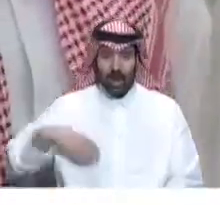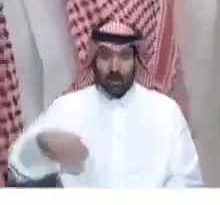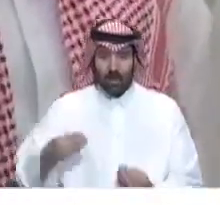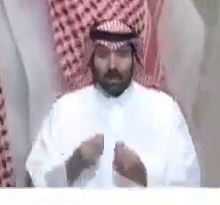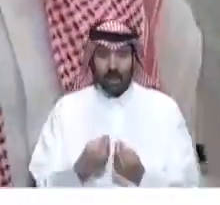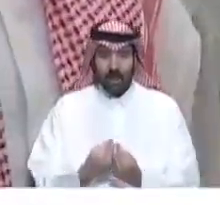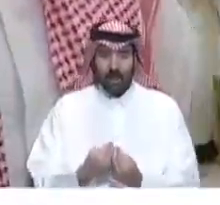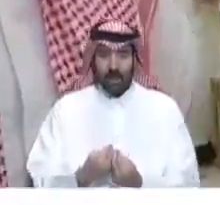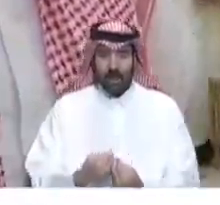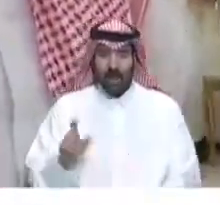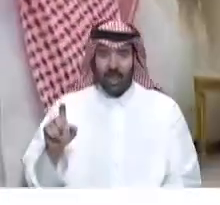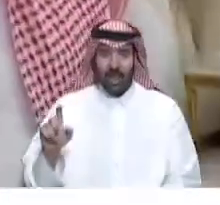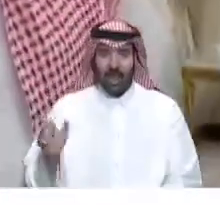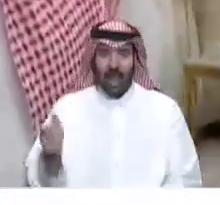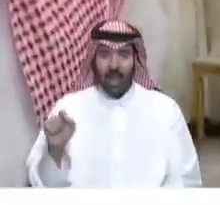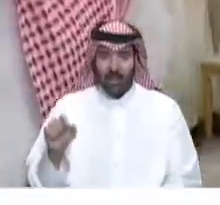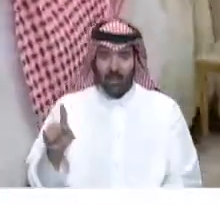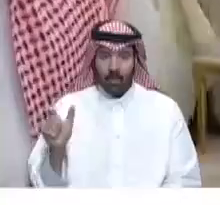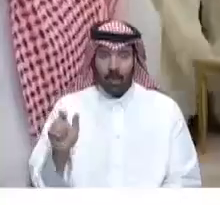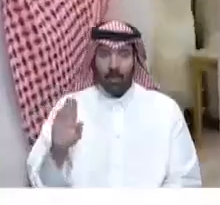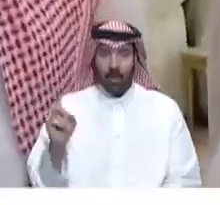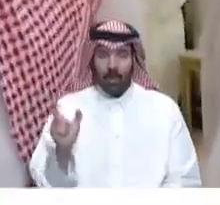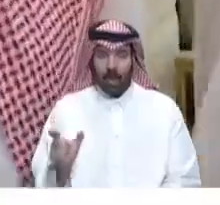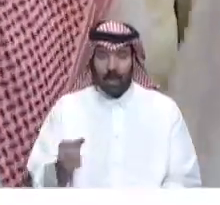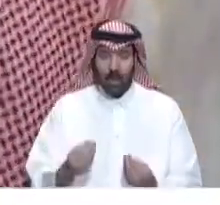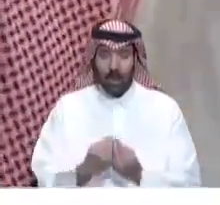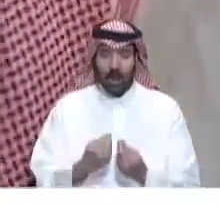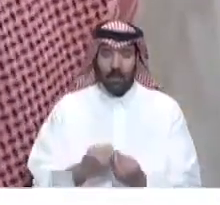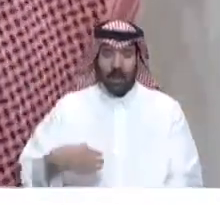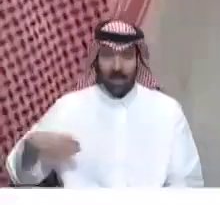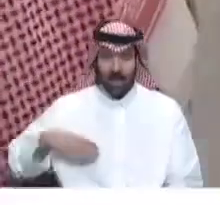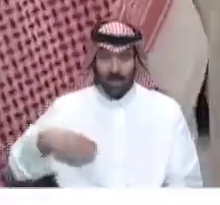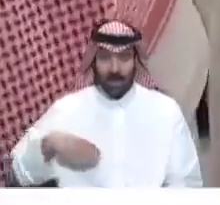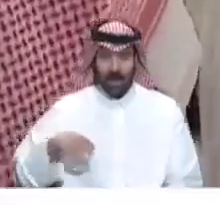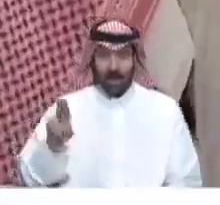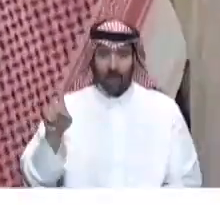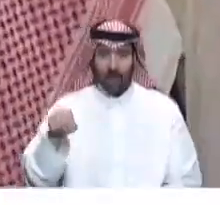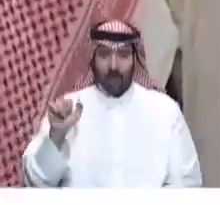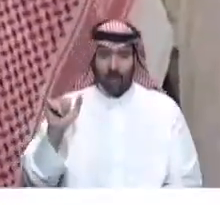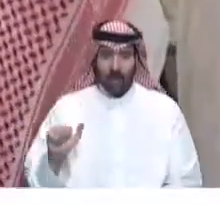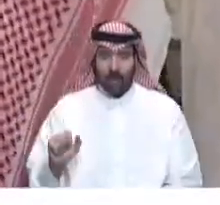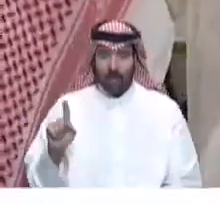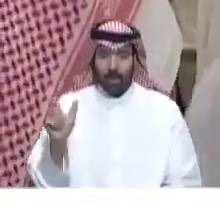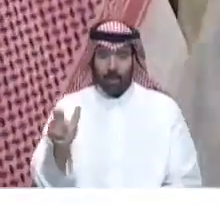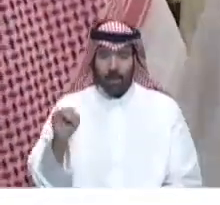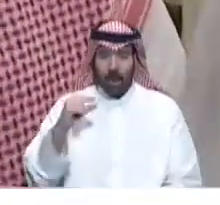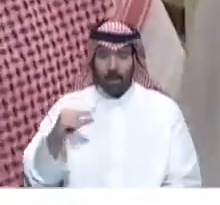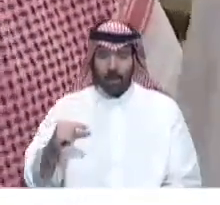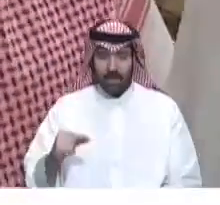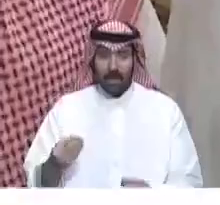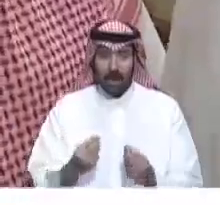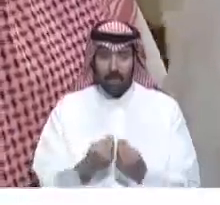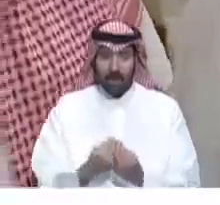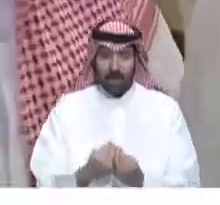السمو الملكي الأمير نايف بن سلطان بن عبد العزيز، وصاحب السمو الملكي الأمير تركي بن محمد بن فهد بن عبد